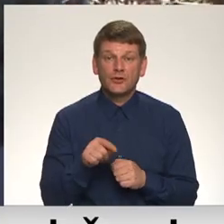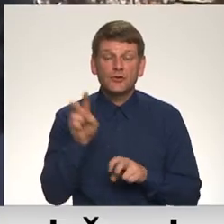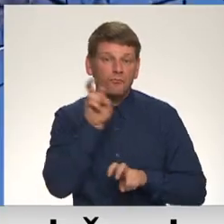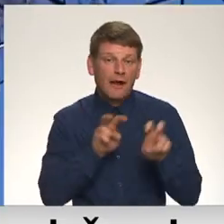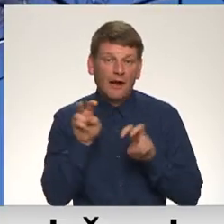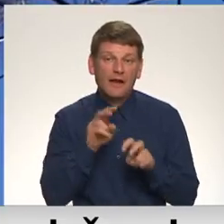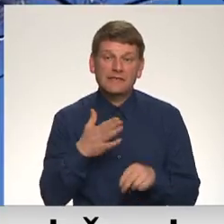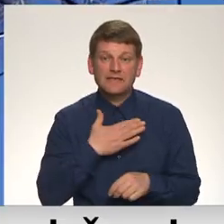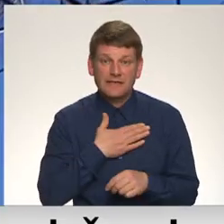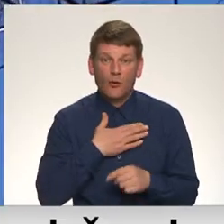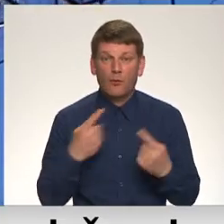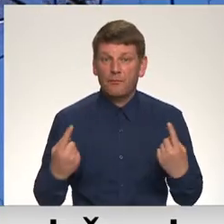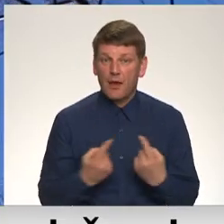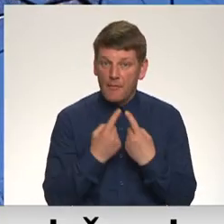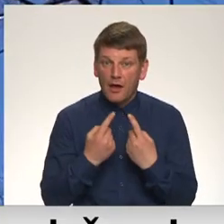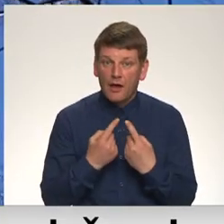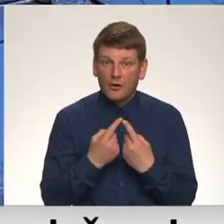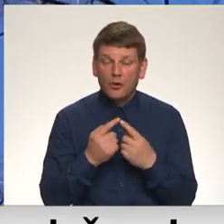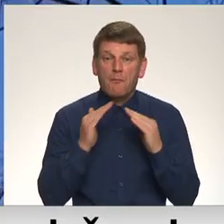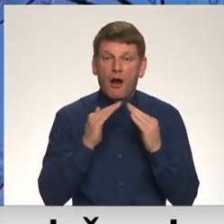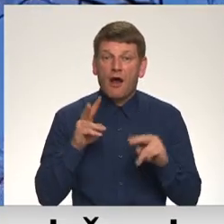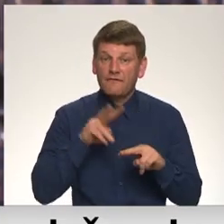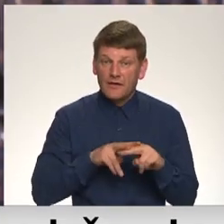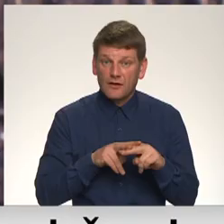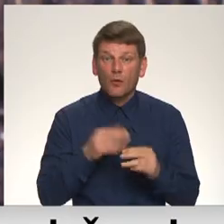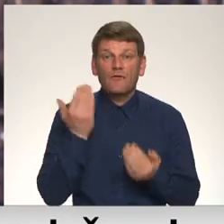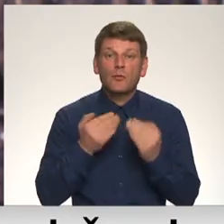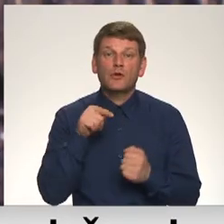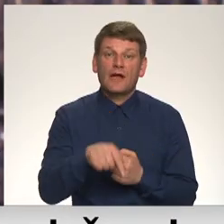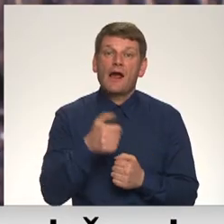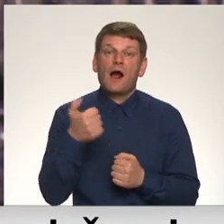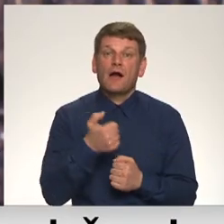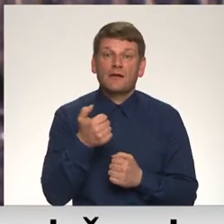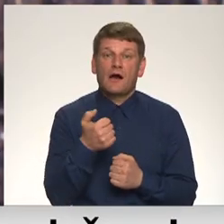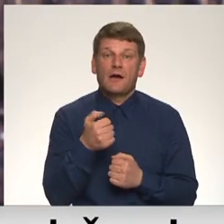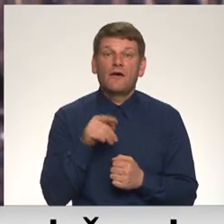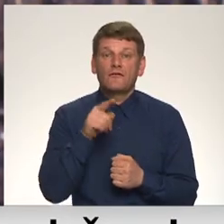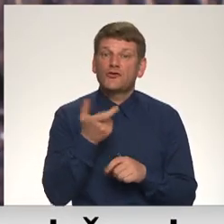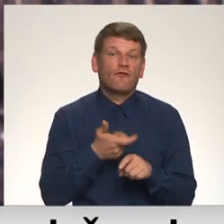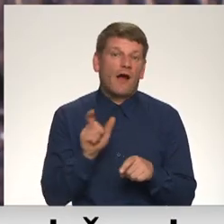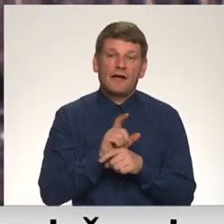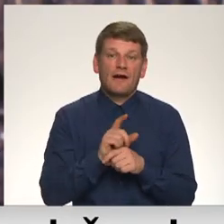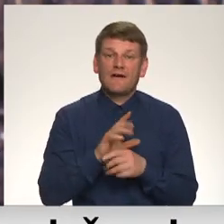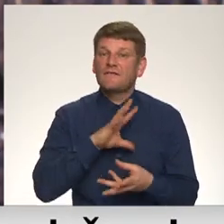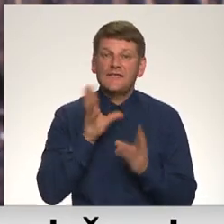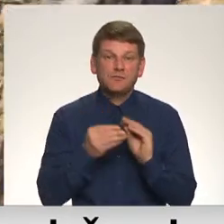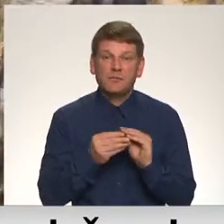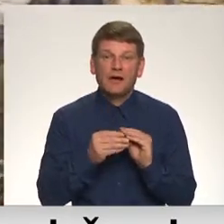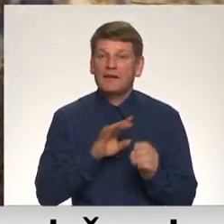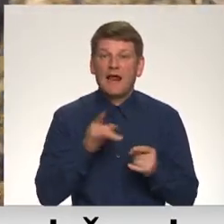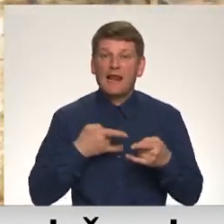meklēs sev piemērotu mājvietu un varbūt tajā gadā, teiksim, viņš vairāk vispār